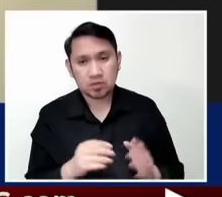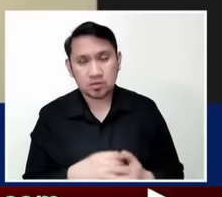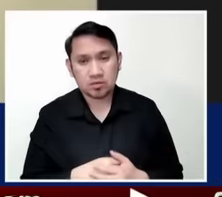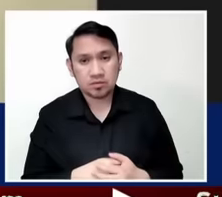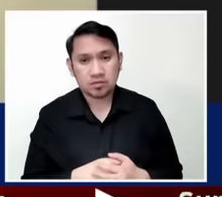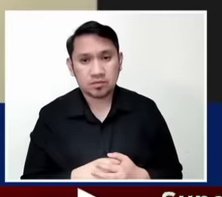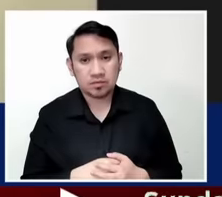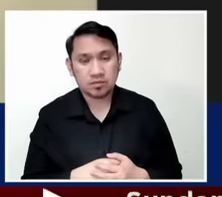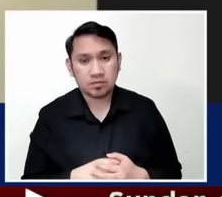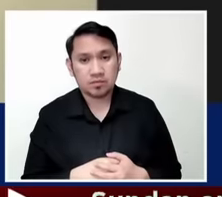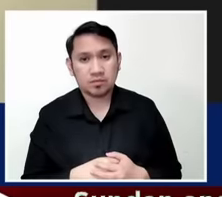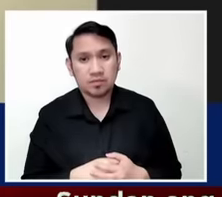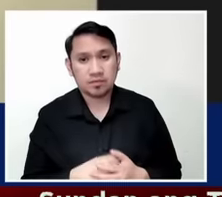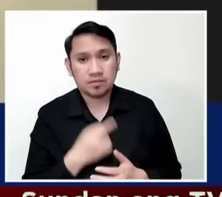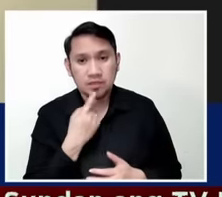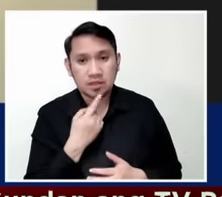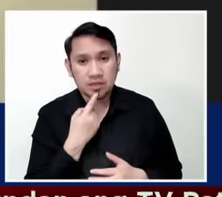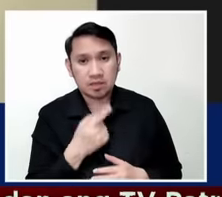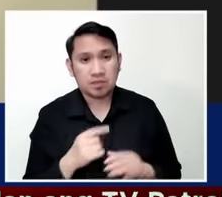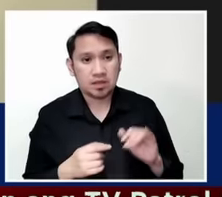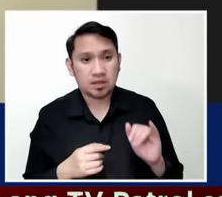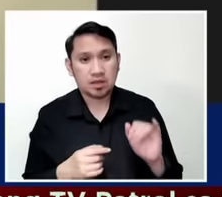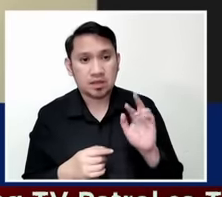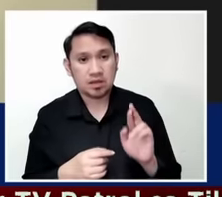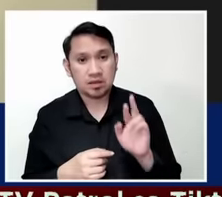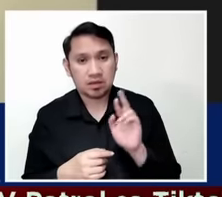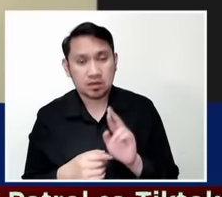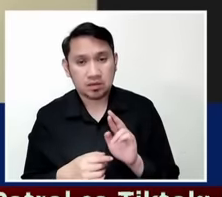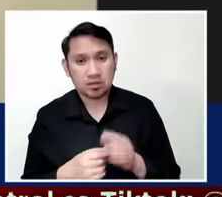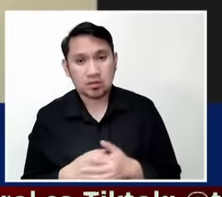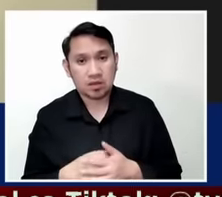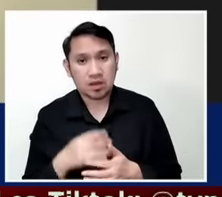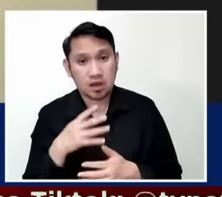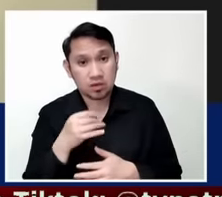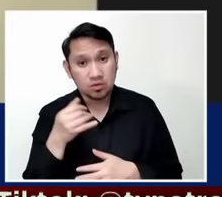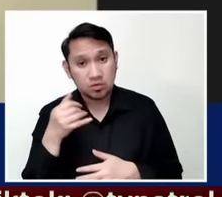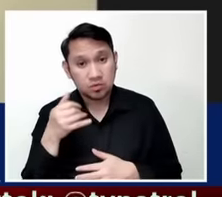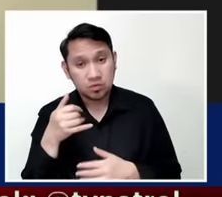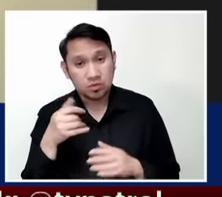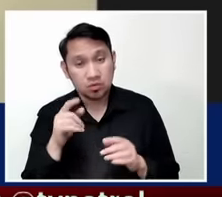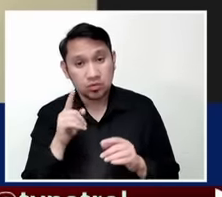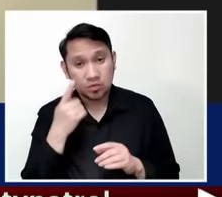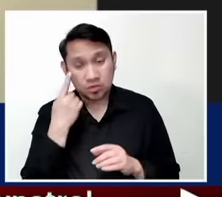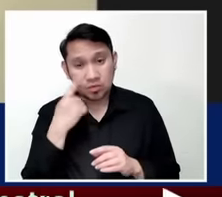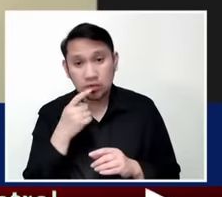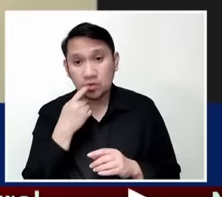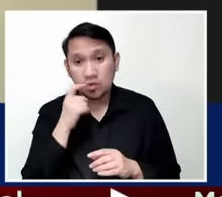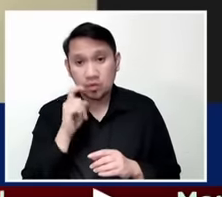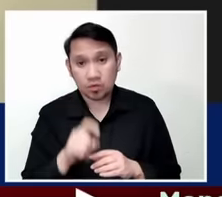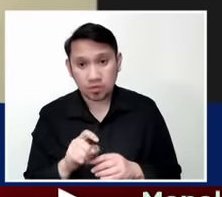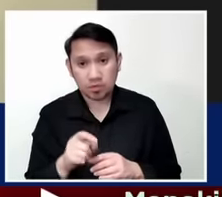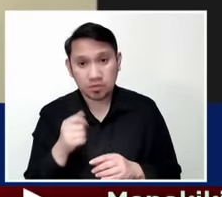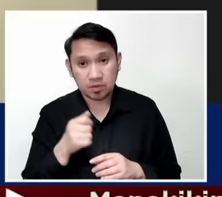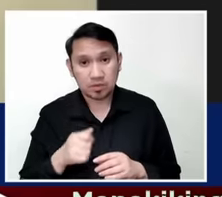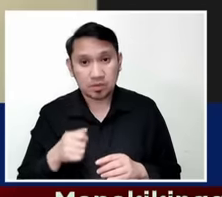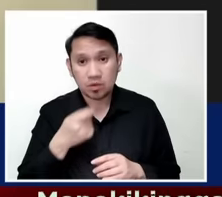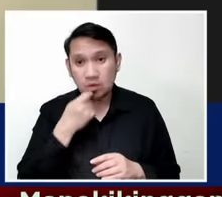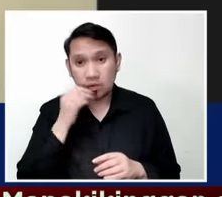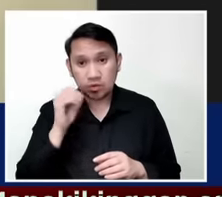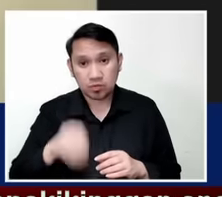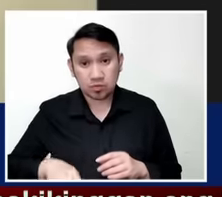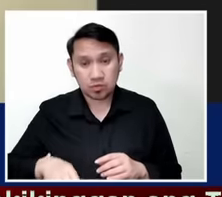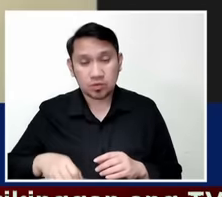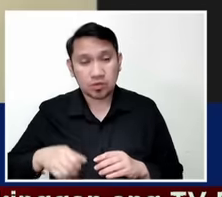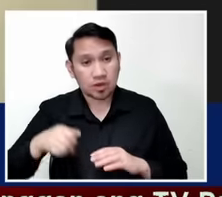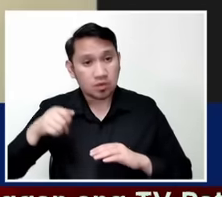Act. Sabi ng IRR, ang surveillance daw only upon an order of the Court of Appeal. Pero kayo pa